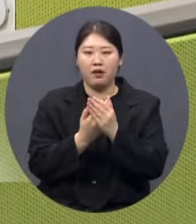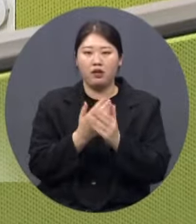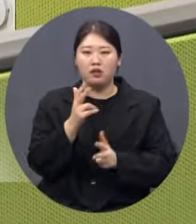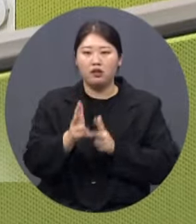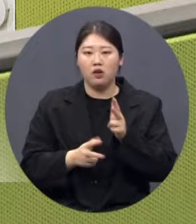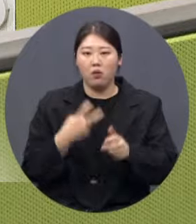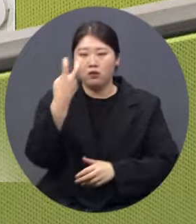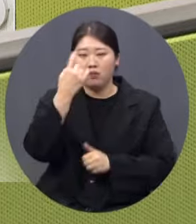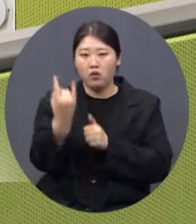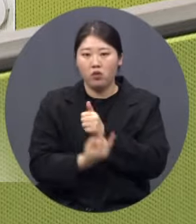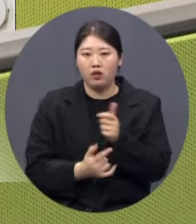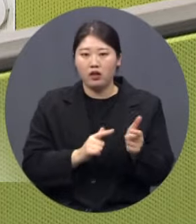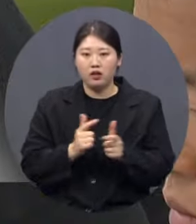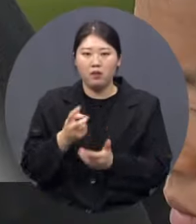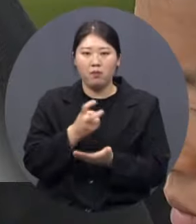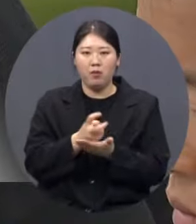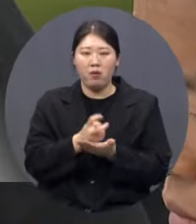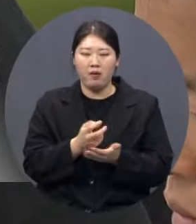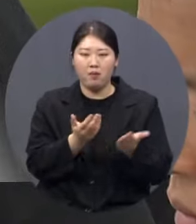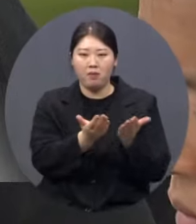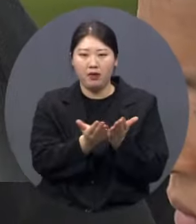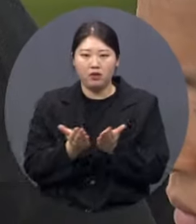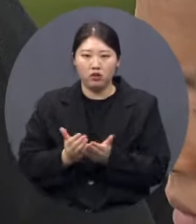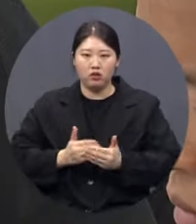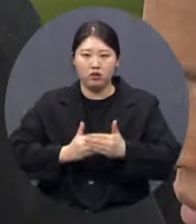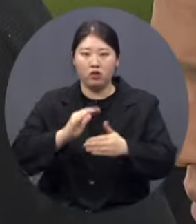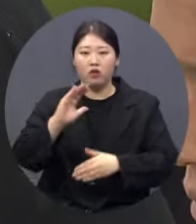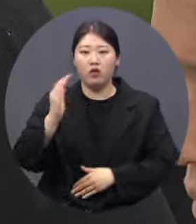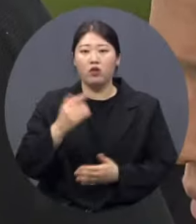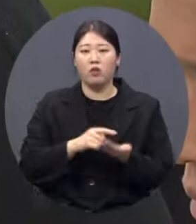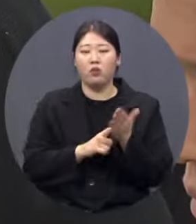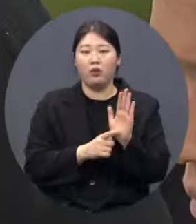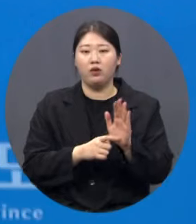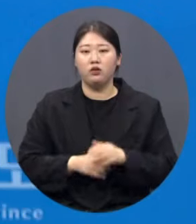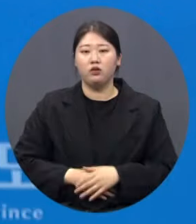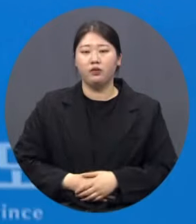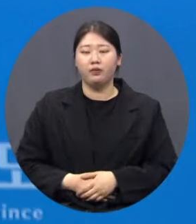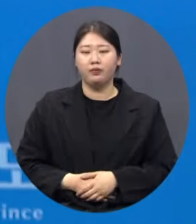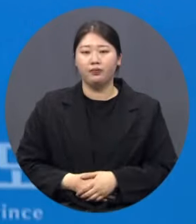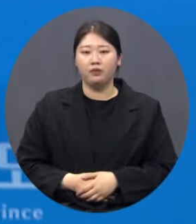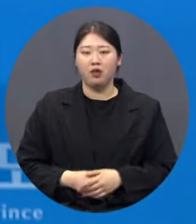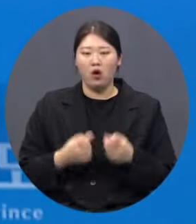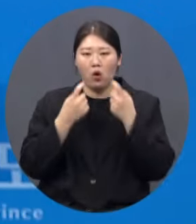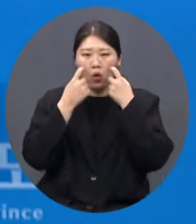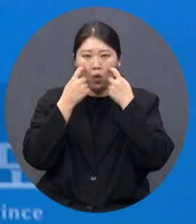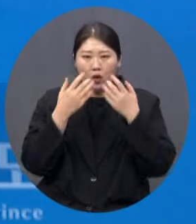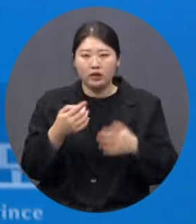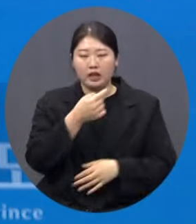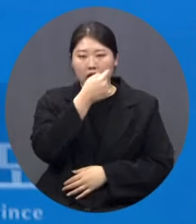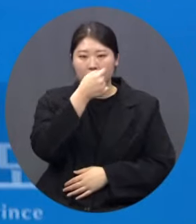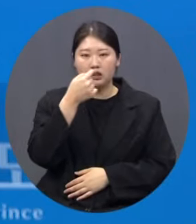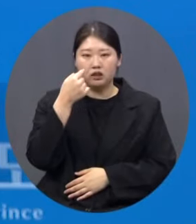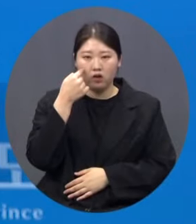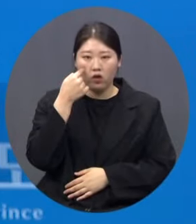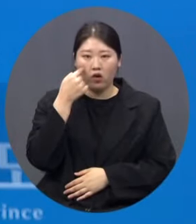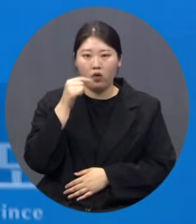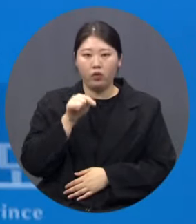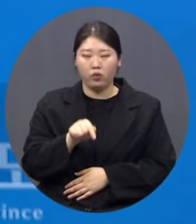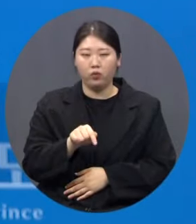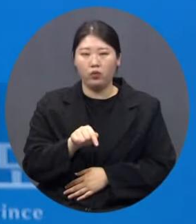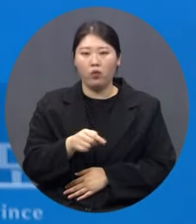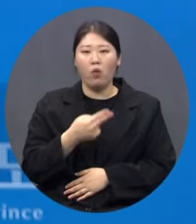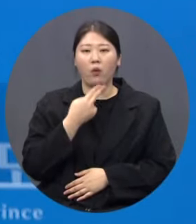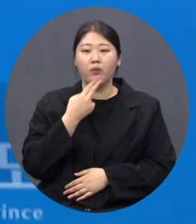개발위 진행된 것이라고 밝습니다 확실한 근거 농거